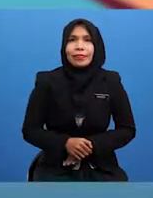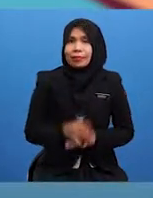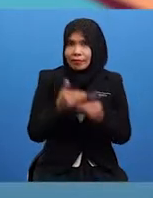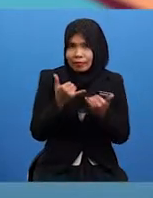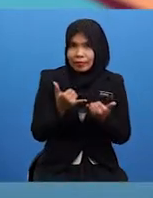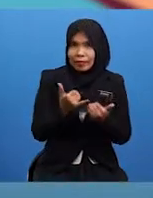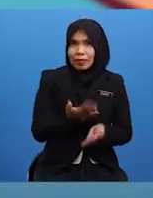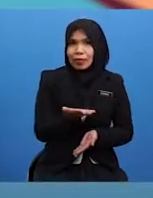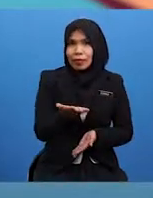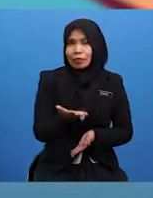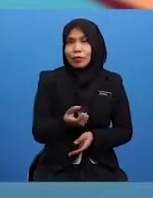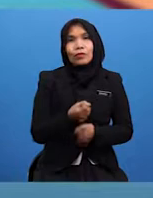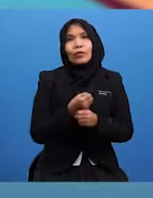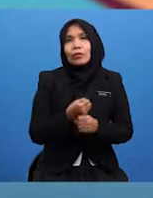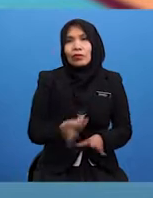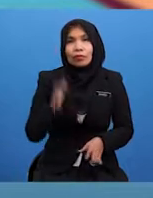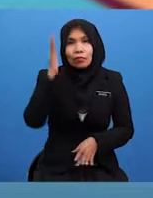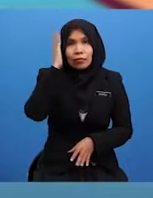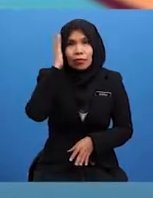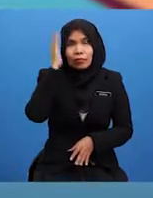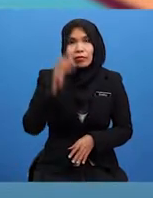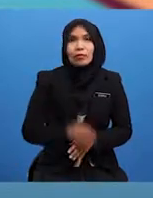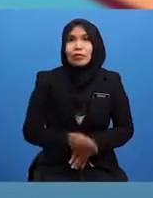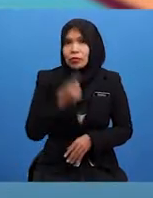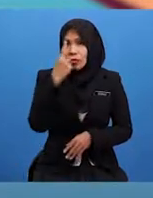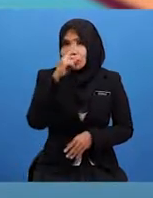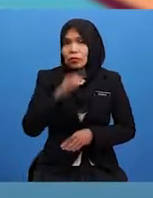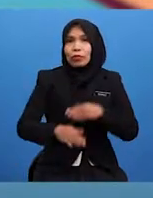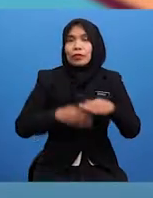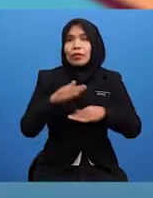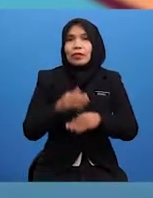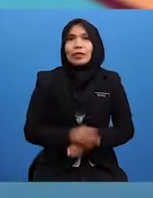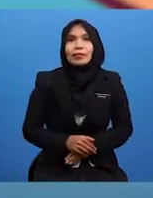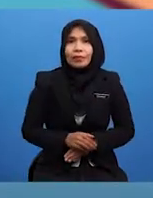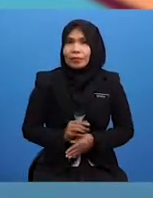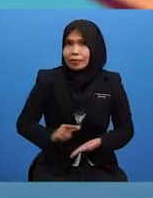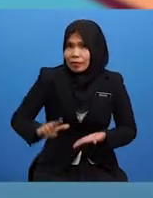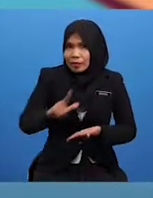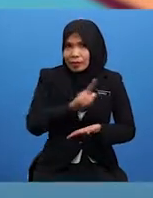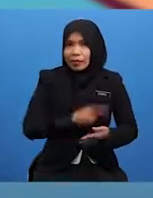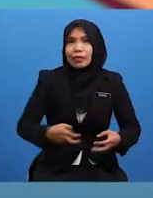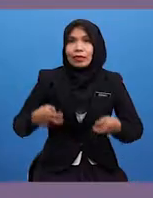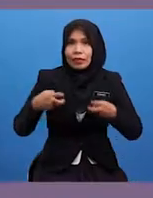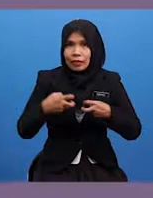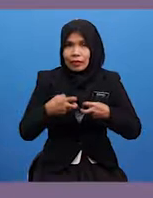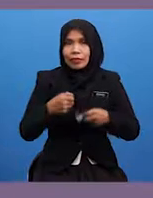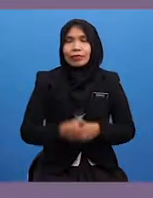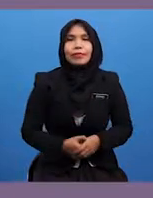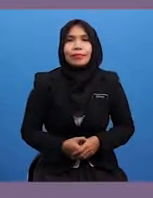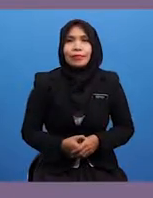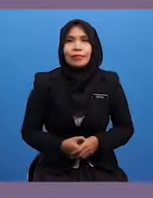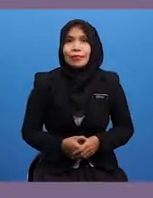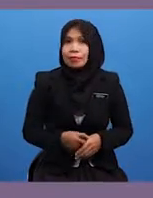Sekarang, kamu telah mengetahui bagaimana untuk membina lita elektrik. Litar yang ditunjukkan ini